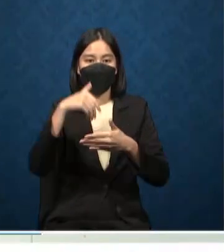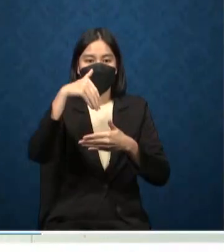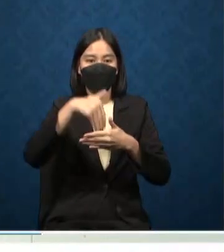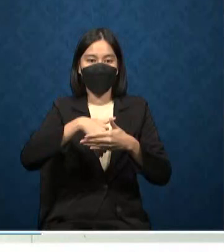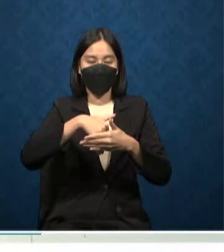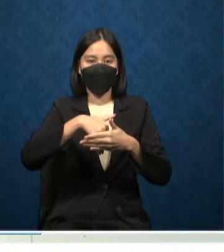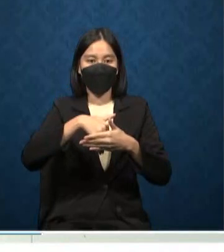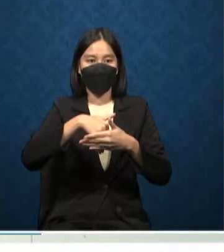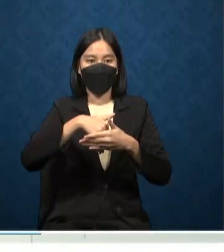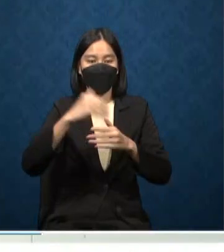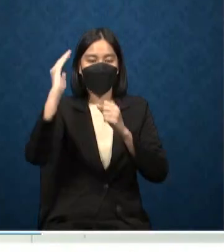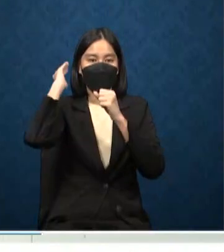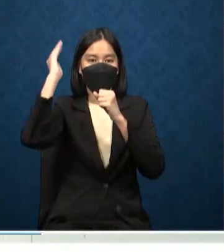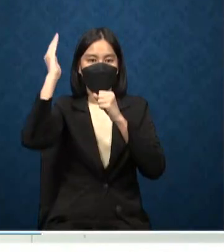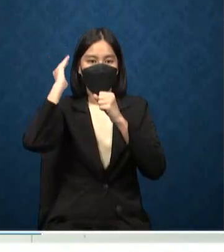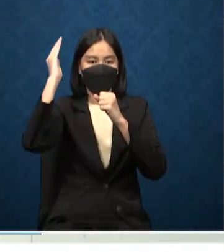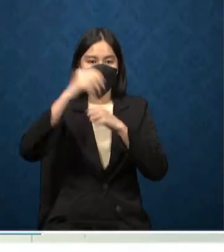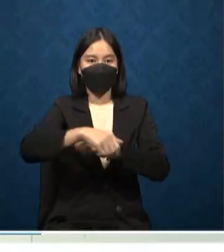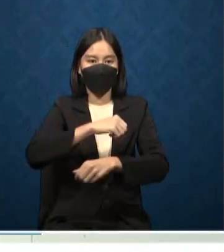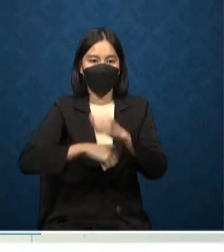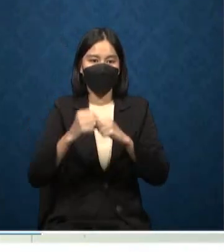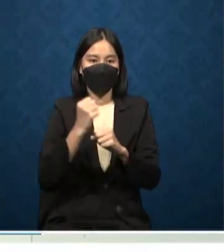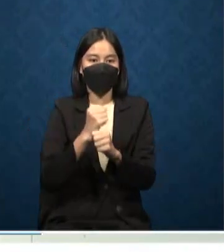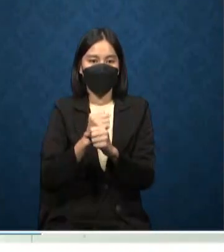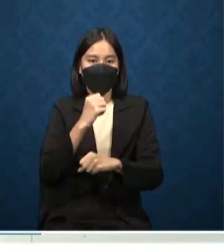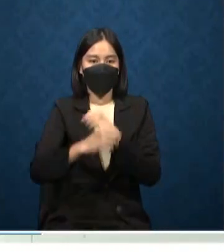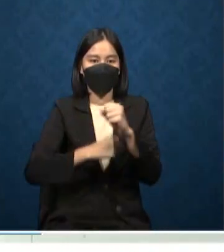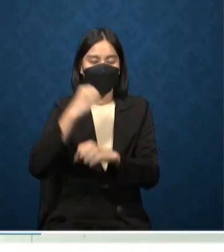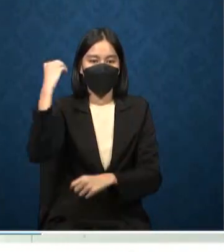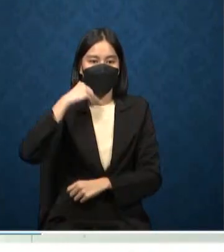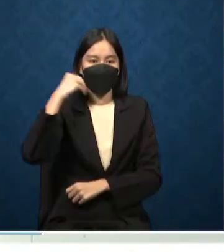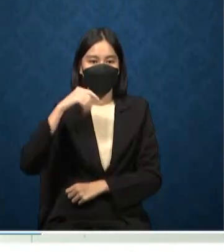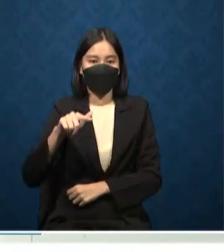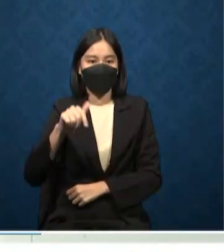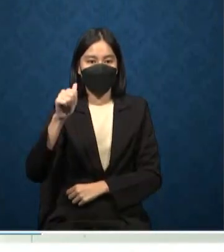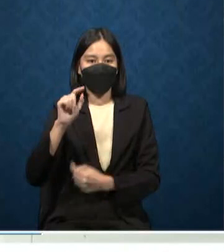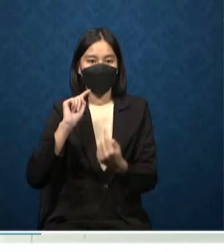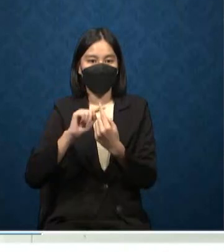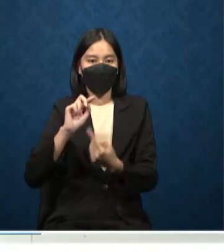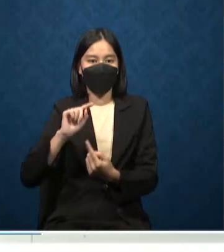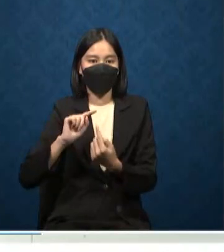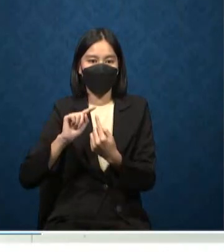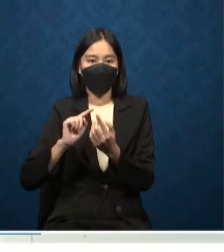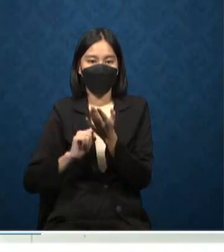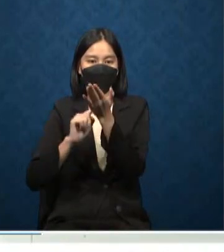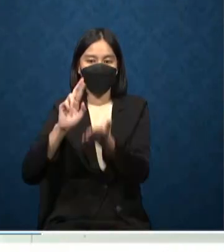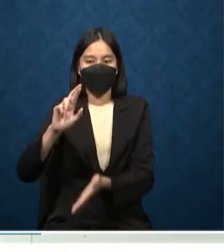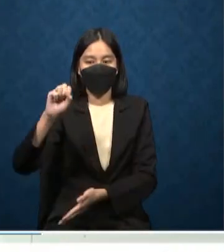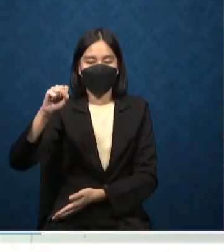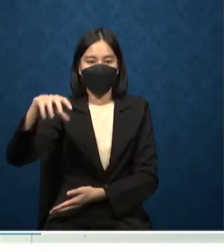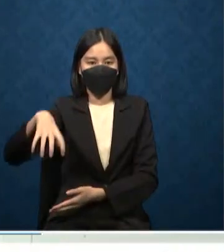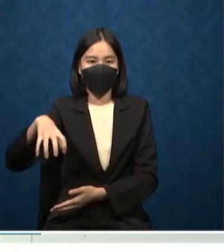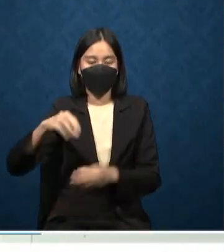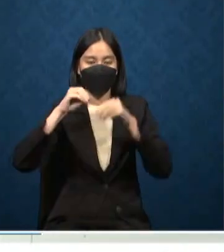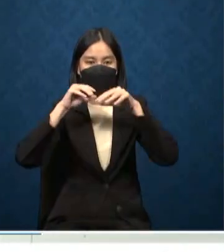รายงานผลการปฏิบัติงานประจำปีและข้อสังเกตเสนอต่อรัฐสภาและเผยแพร่ให้ประชาชน